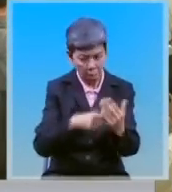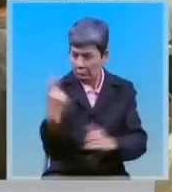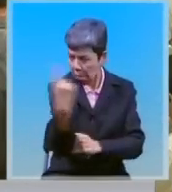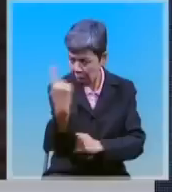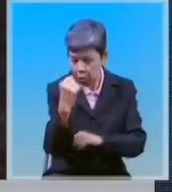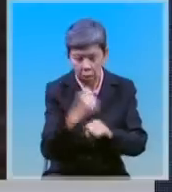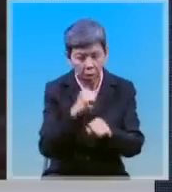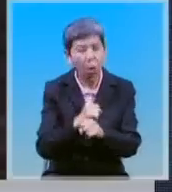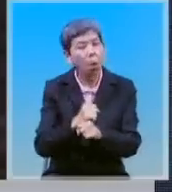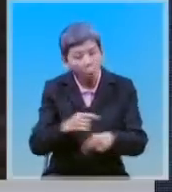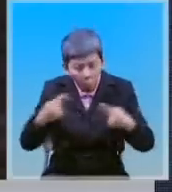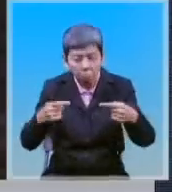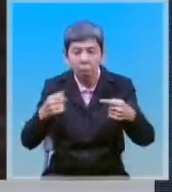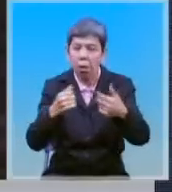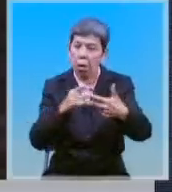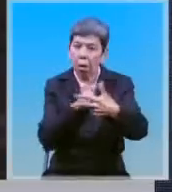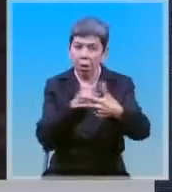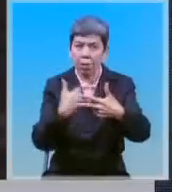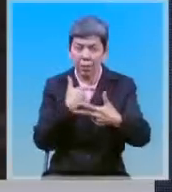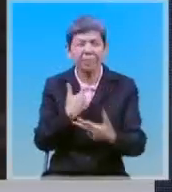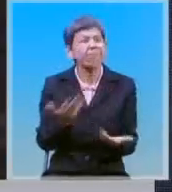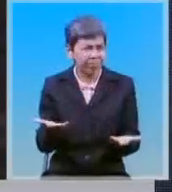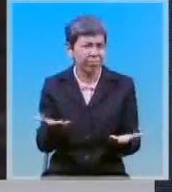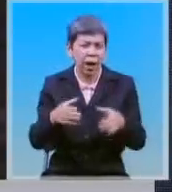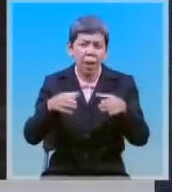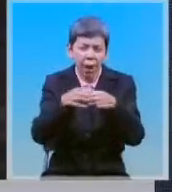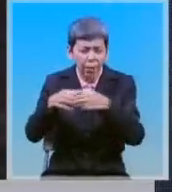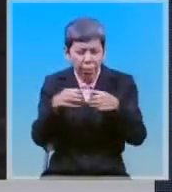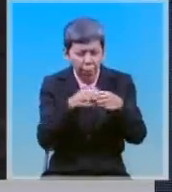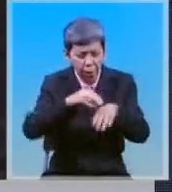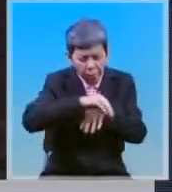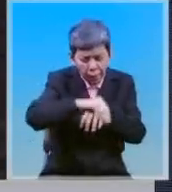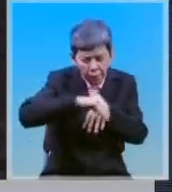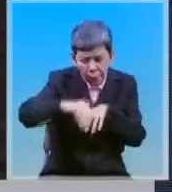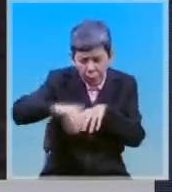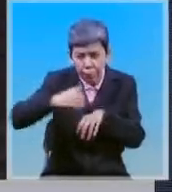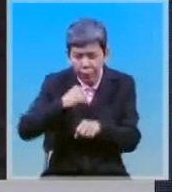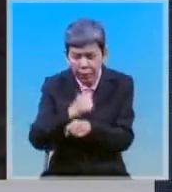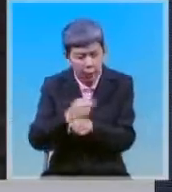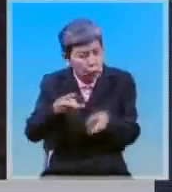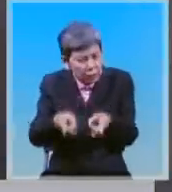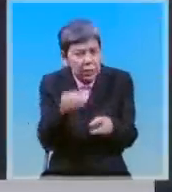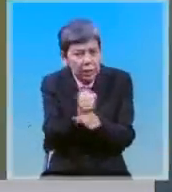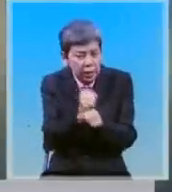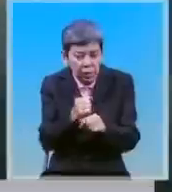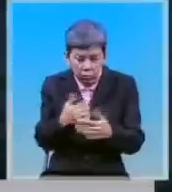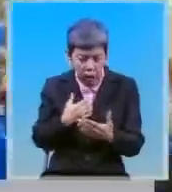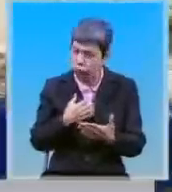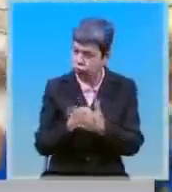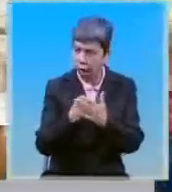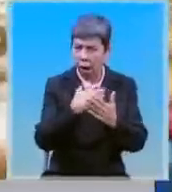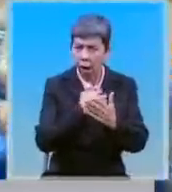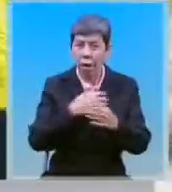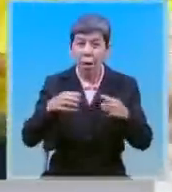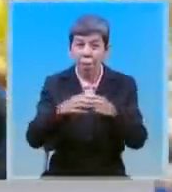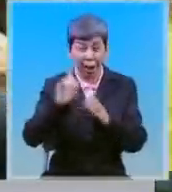แต่ได้ผลลัพธ์ถึง3ดังนั้นไม่แปลกที่พรรคใหญ่จะตั้งสาขาพรรคเล็กและงัดทุกกลยุทธ์มาสู้ขณะที่พรร